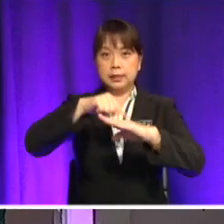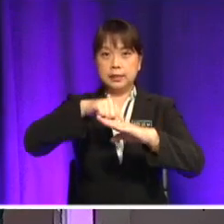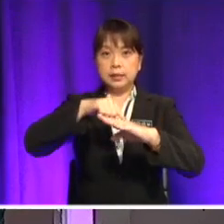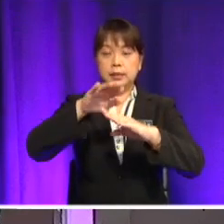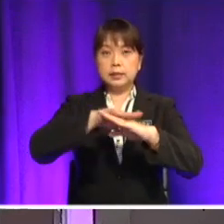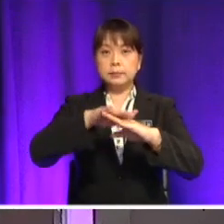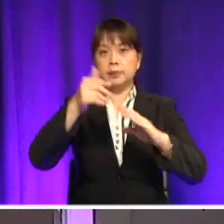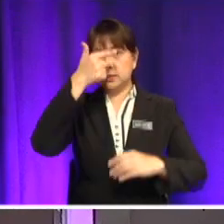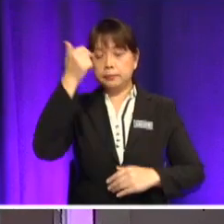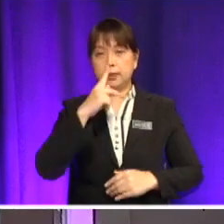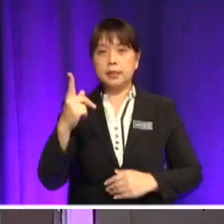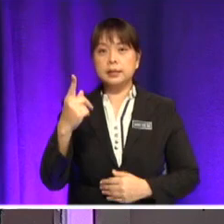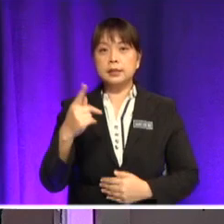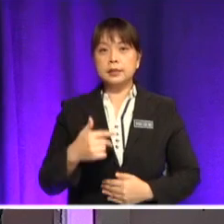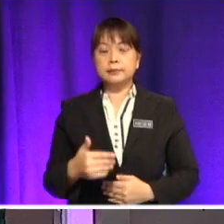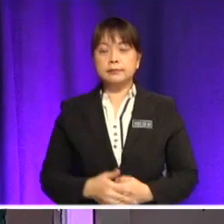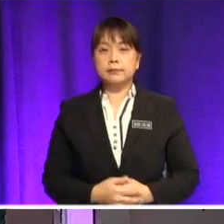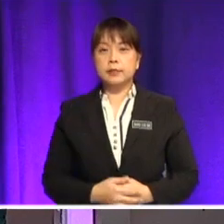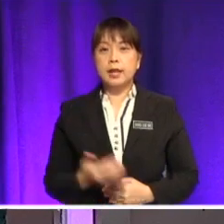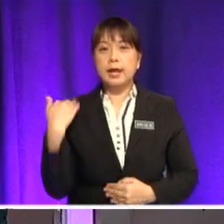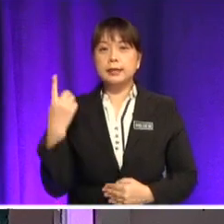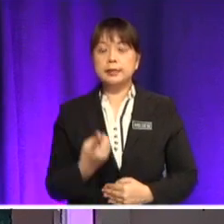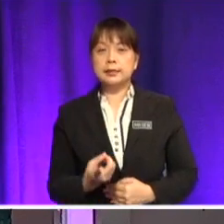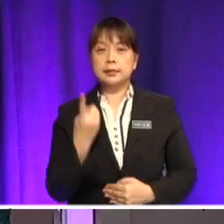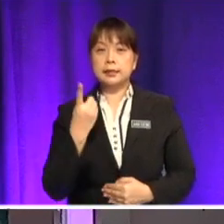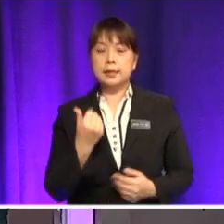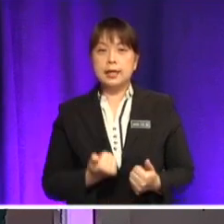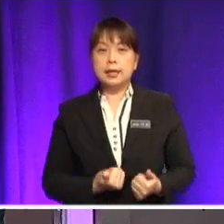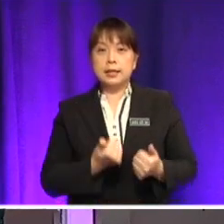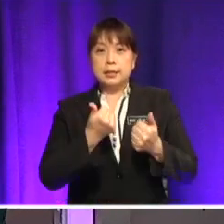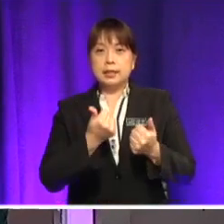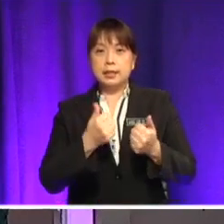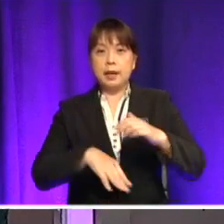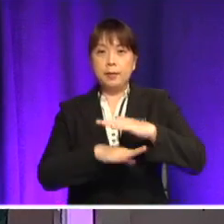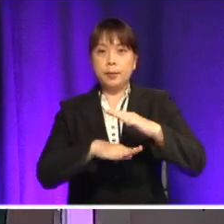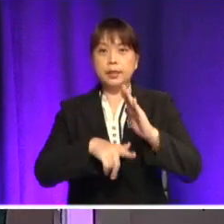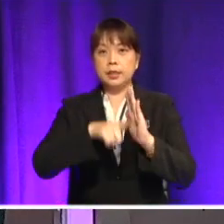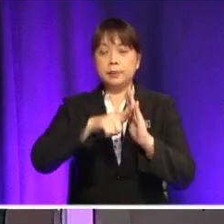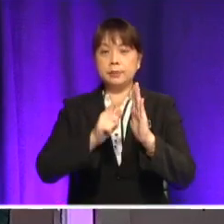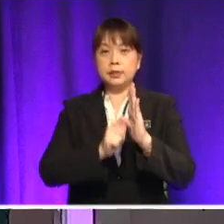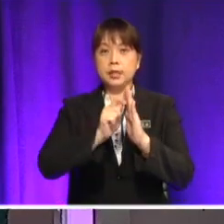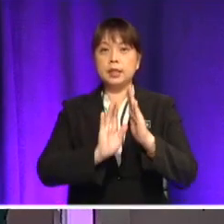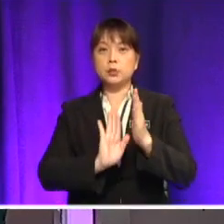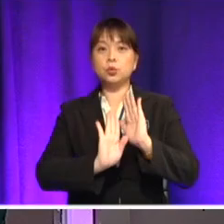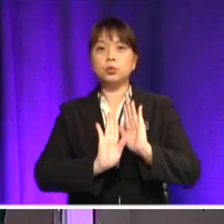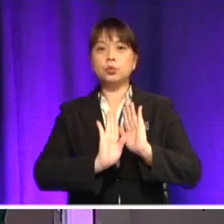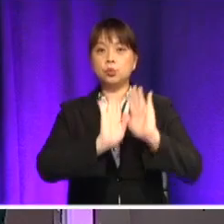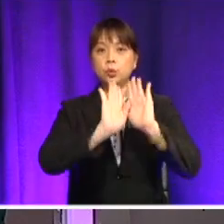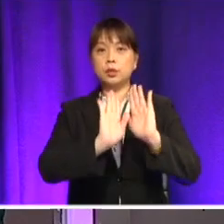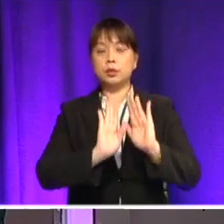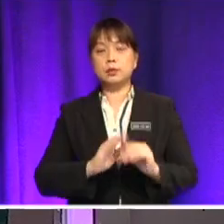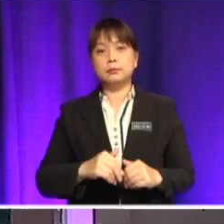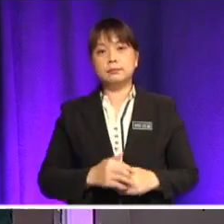menyebabkan ada gaya angkat di bawah yang lebih tinggi menolak Bumbung tercampur